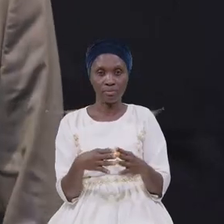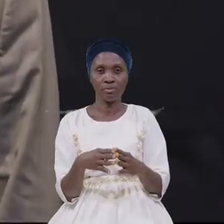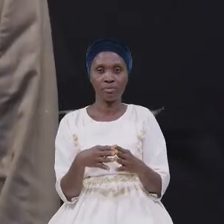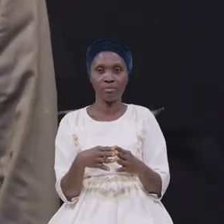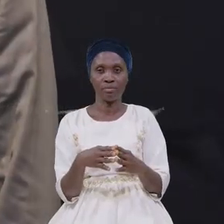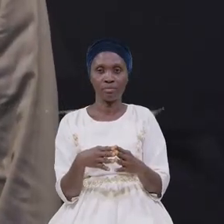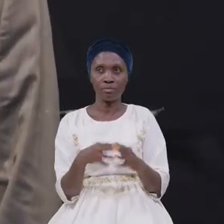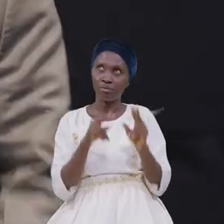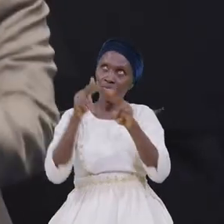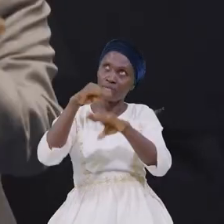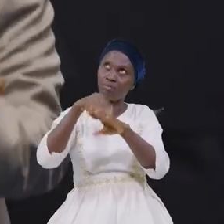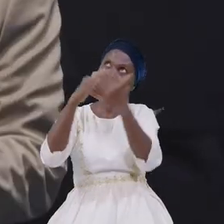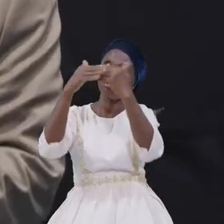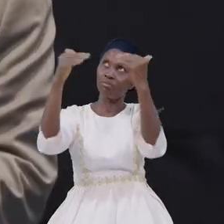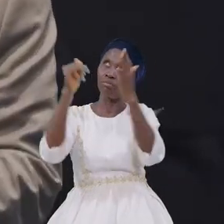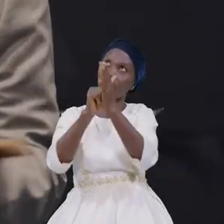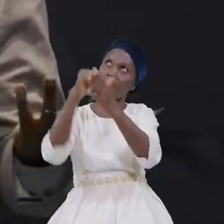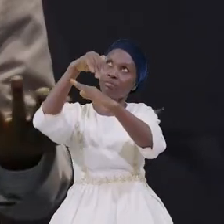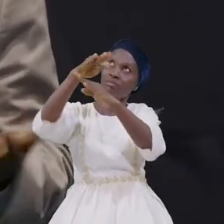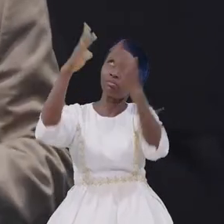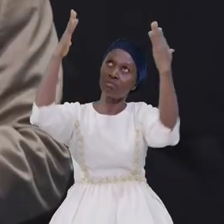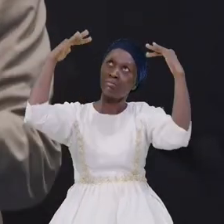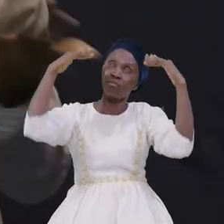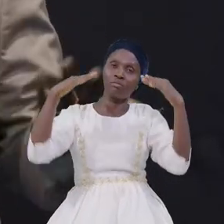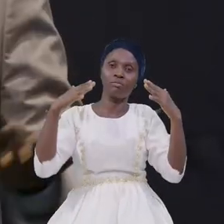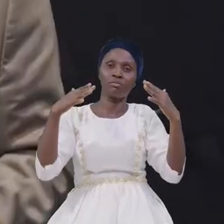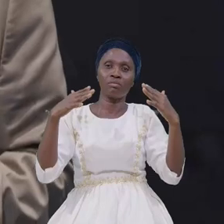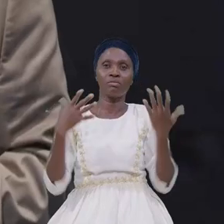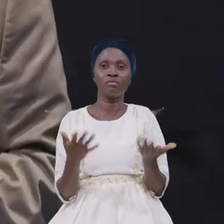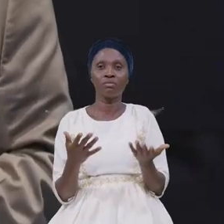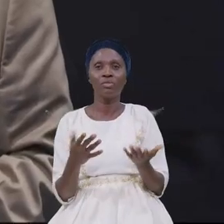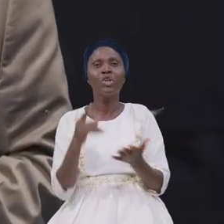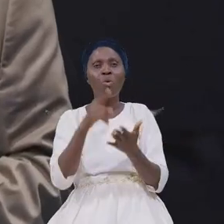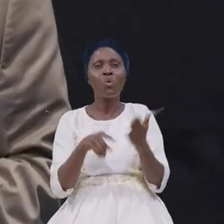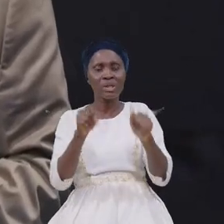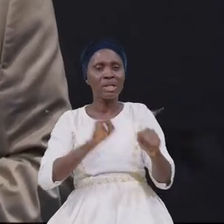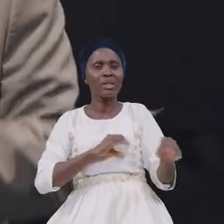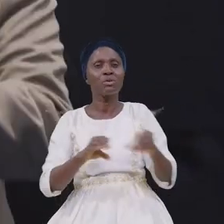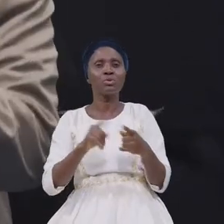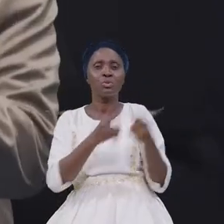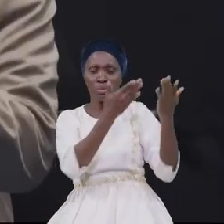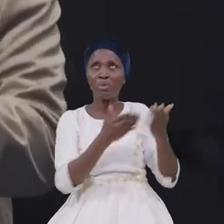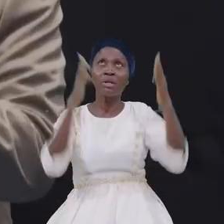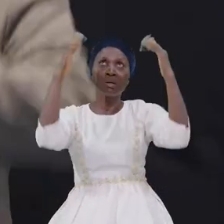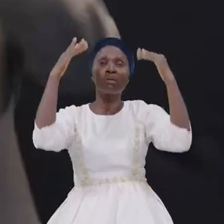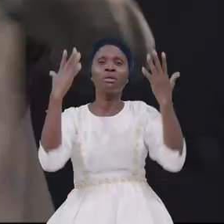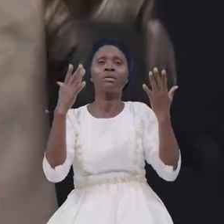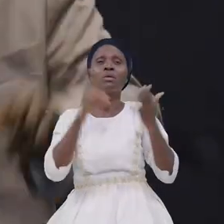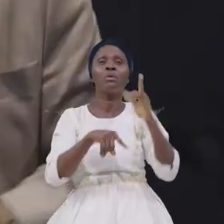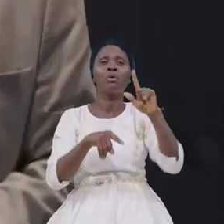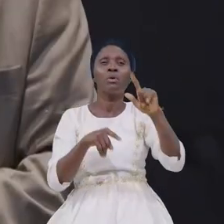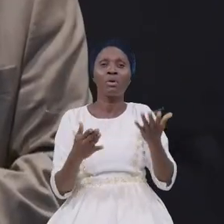Voyons, le ciel qui fait pleuvoir. Qu'est-ce que je peux faire pour faire pleuvoir la pluie? Ce n'est pas la